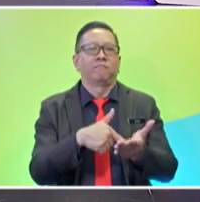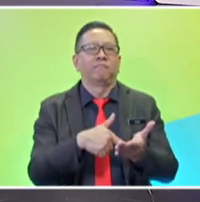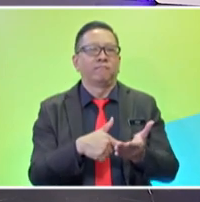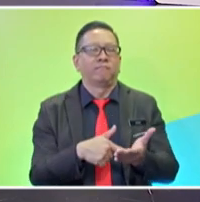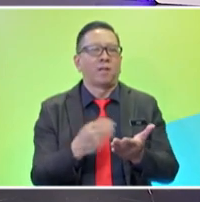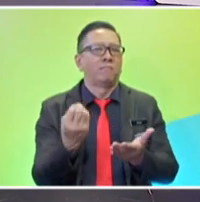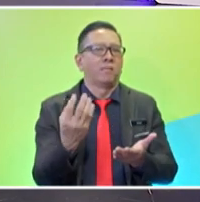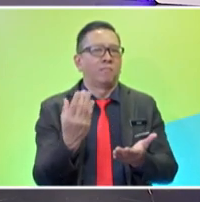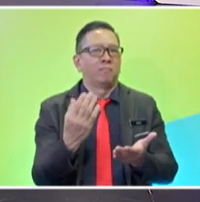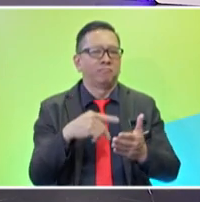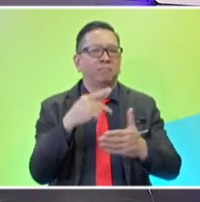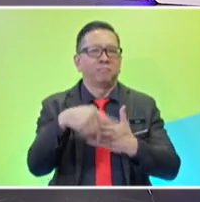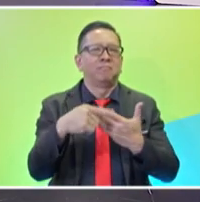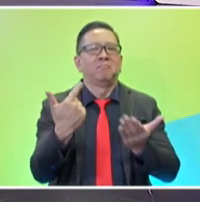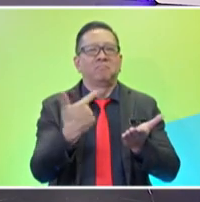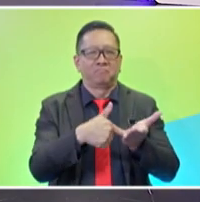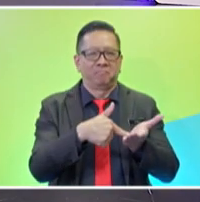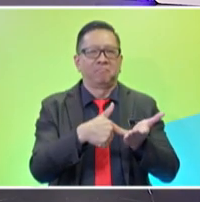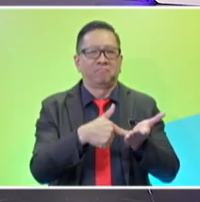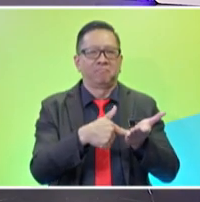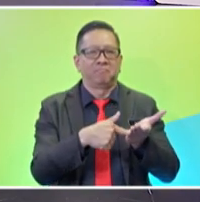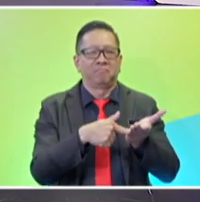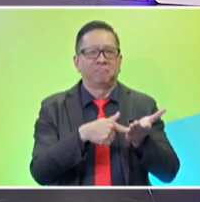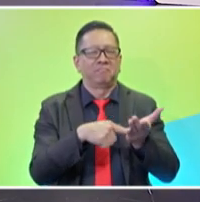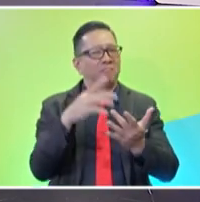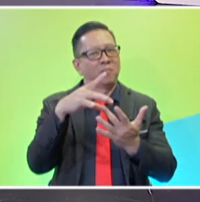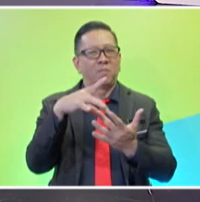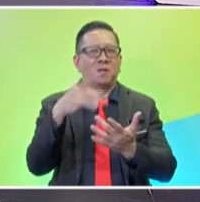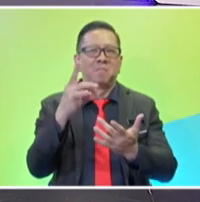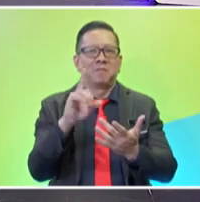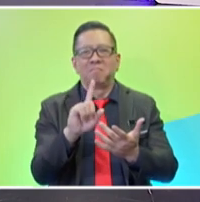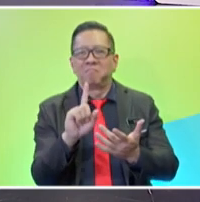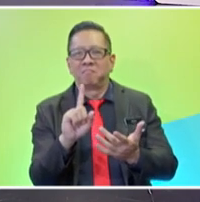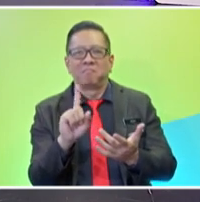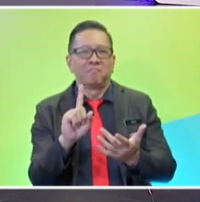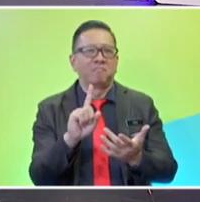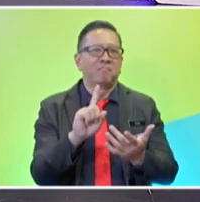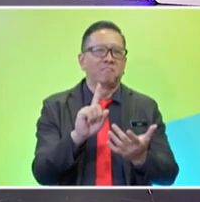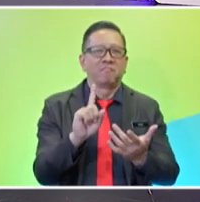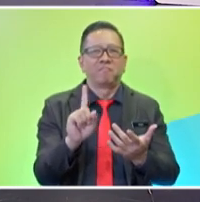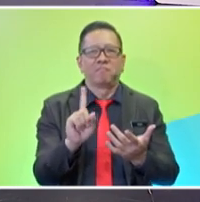proyek lain kalau emang boleh pilih satu yang mana yang